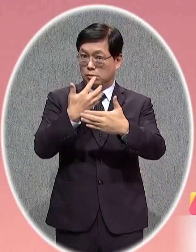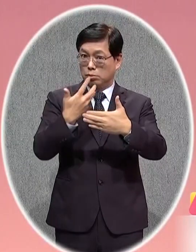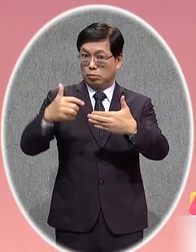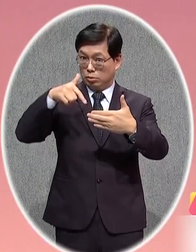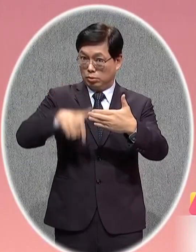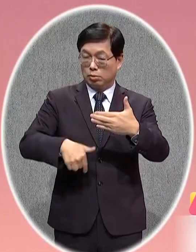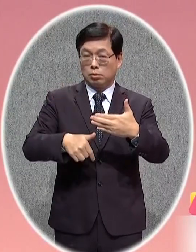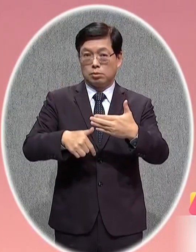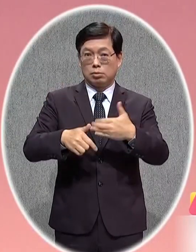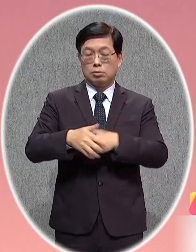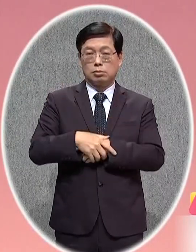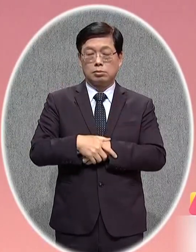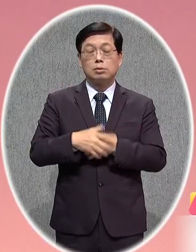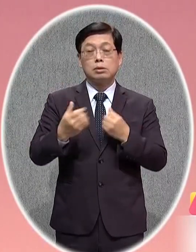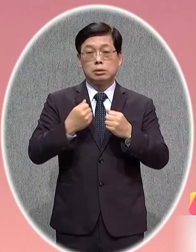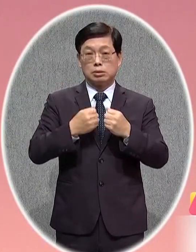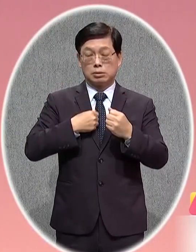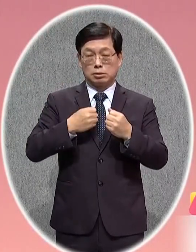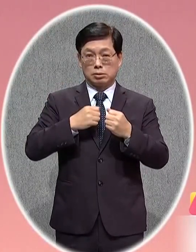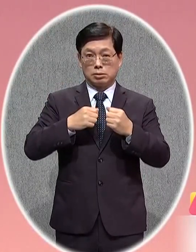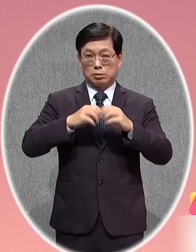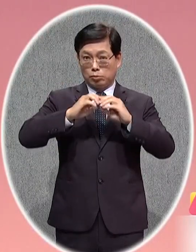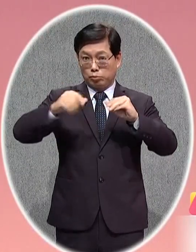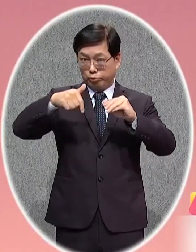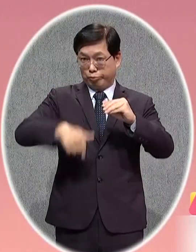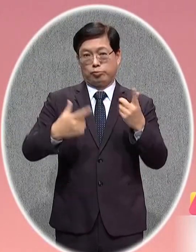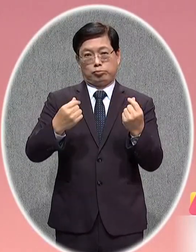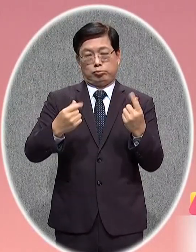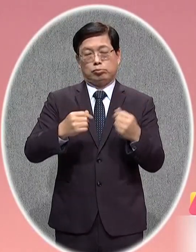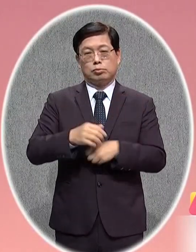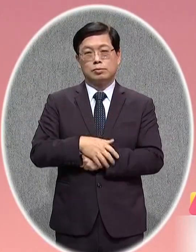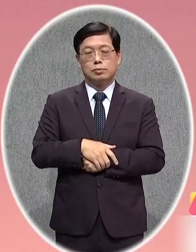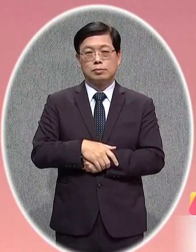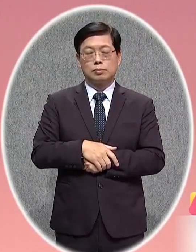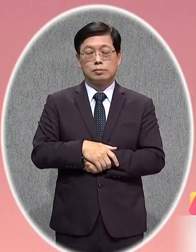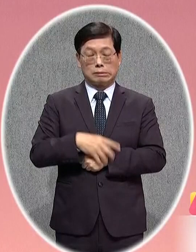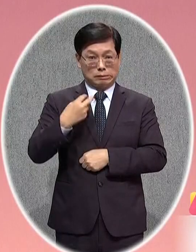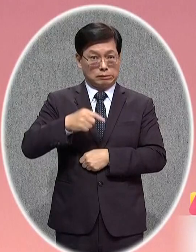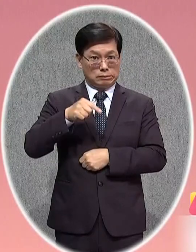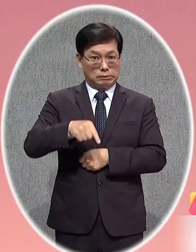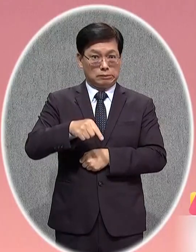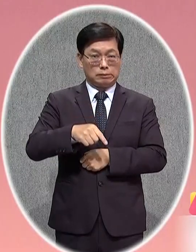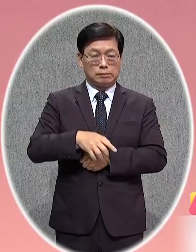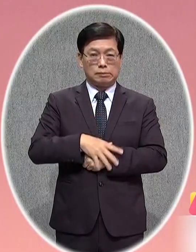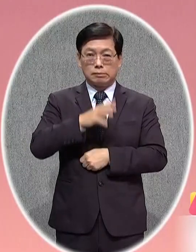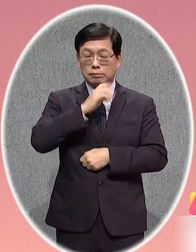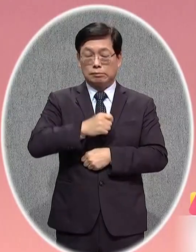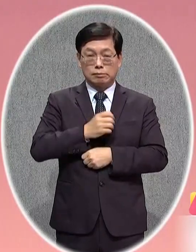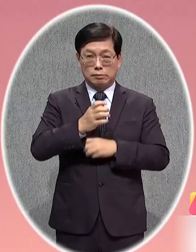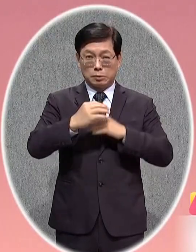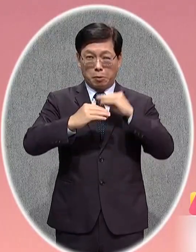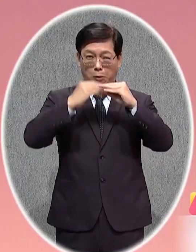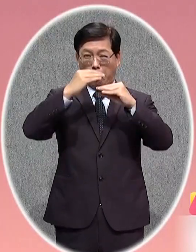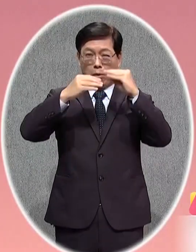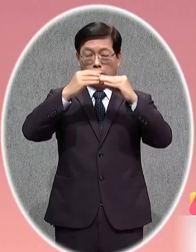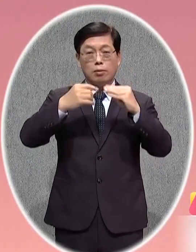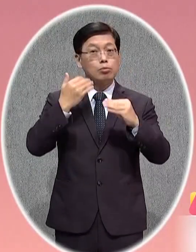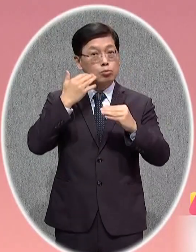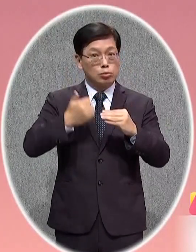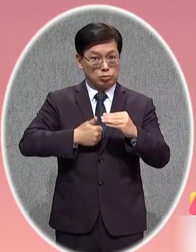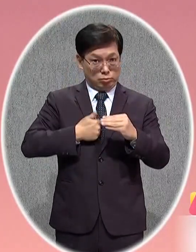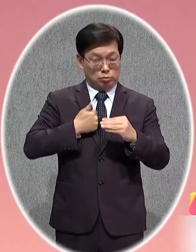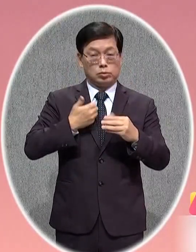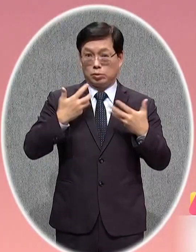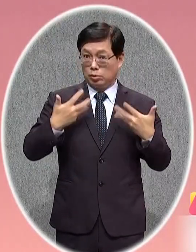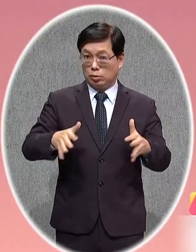下埋在水面下的这些也是藻礁。然后这样子的一个礁体，我们如果